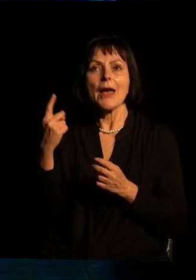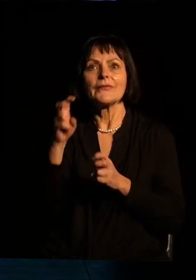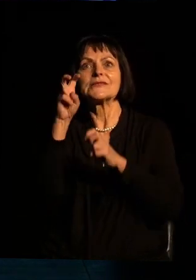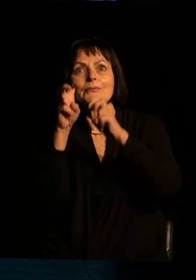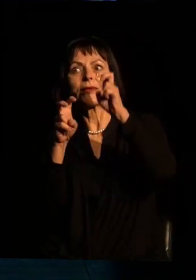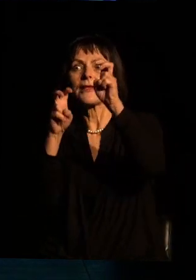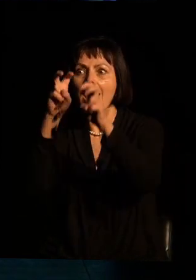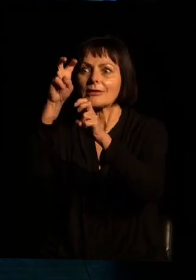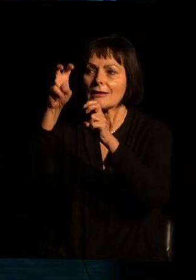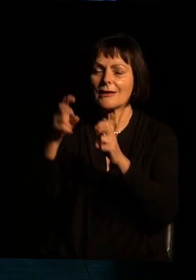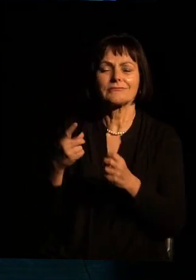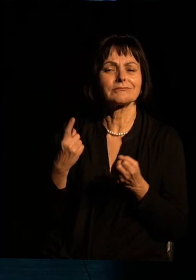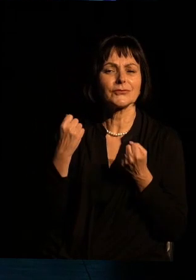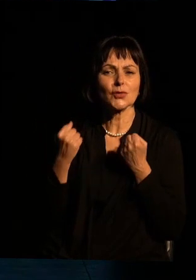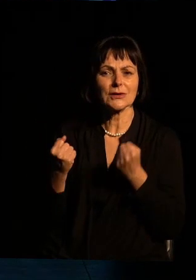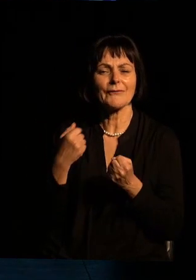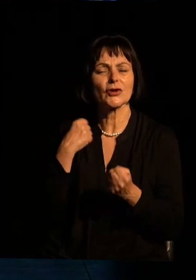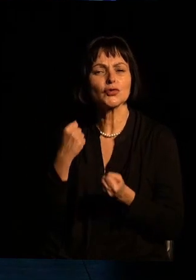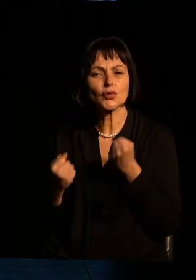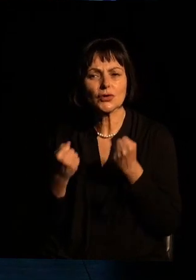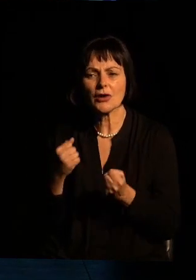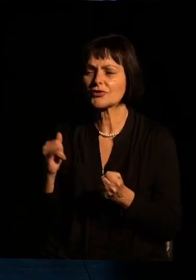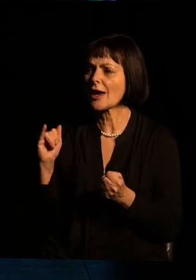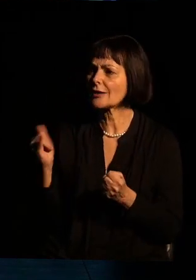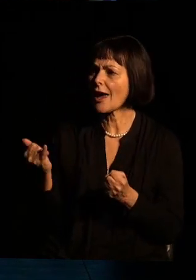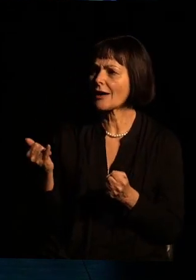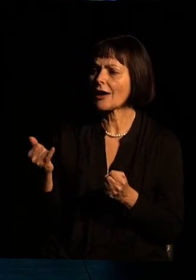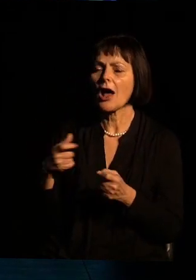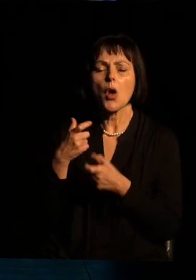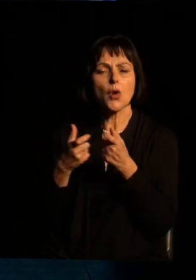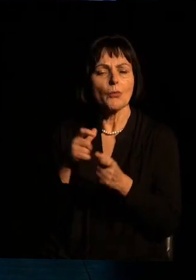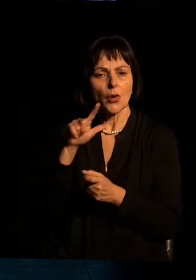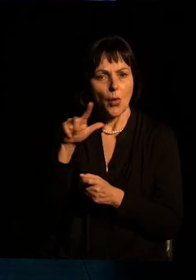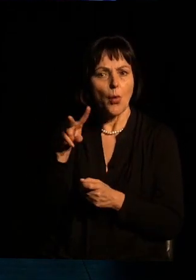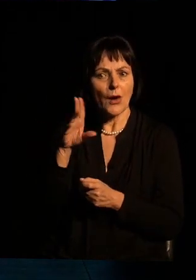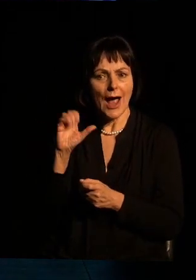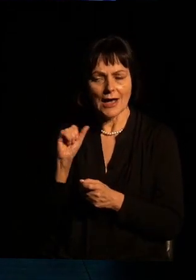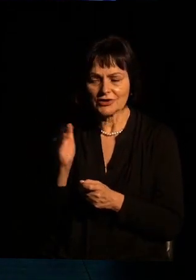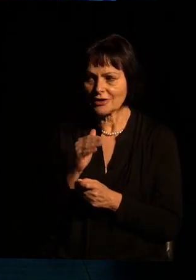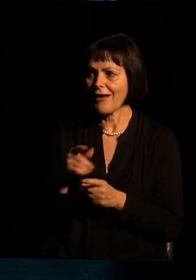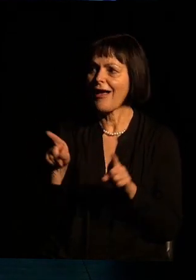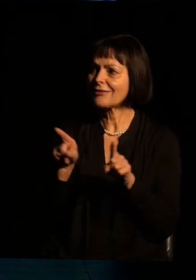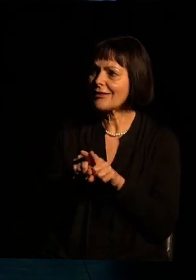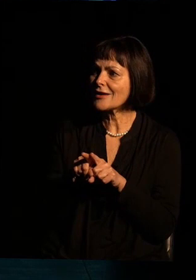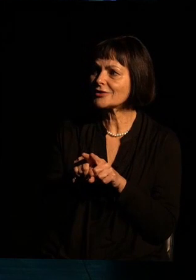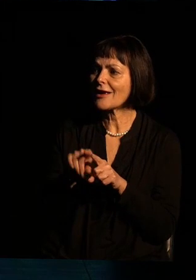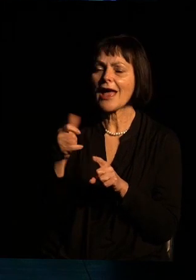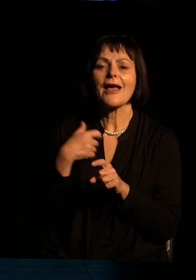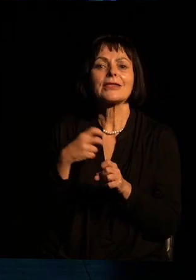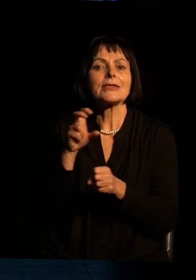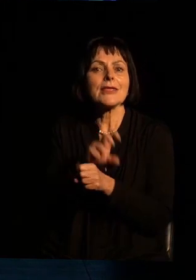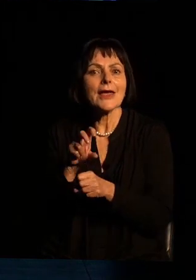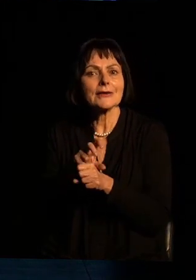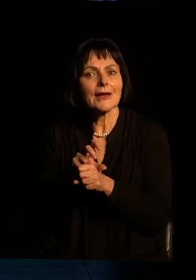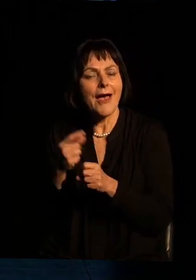wspinanie, szczególnie no, w takich trudnościach, jakich to robi Łukasz. No już nie mówiąc o tym, jaką technikę